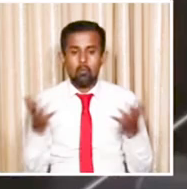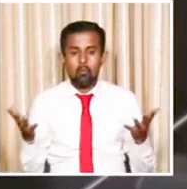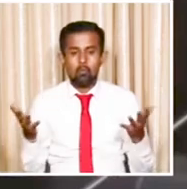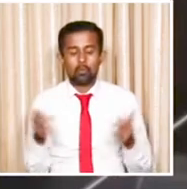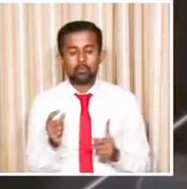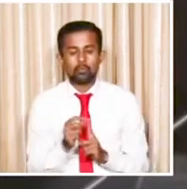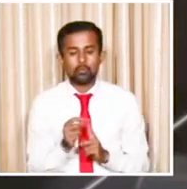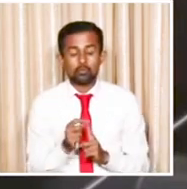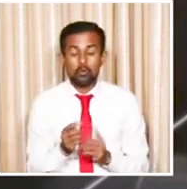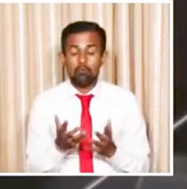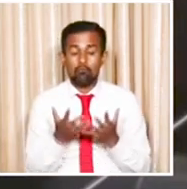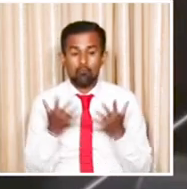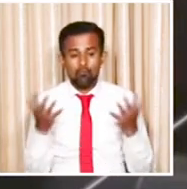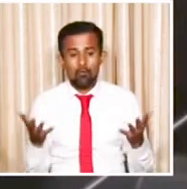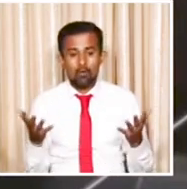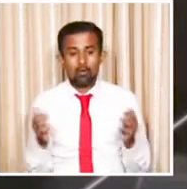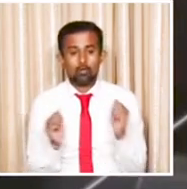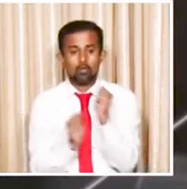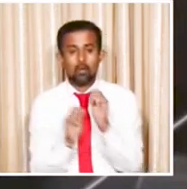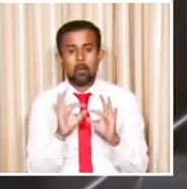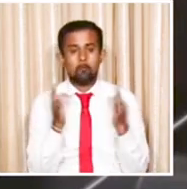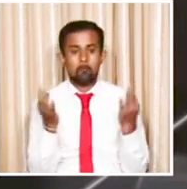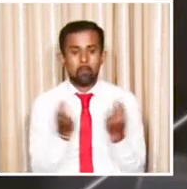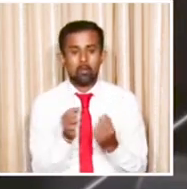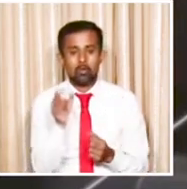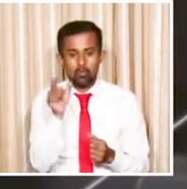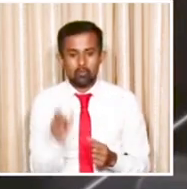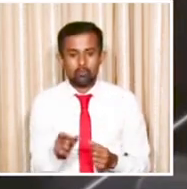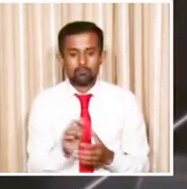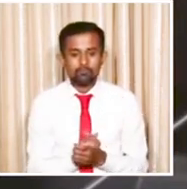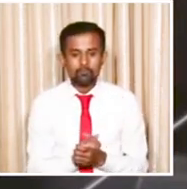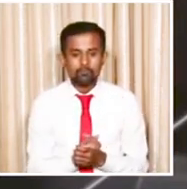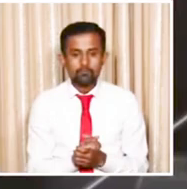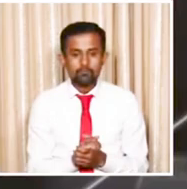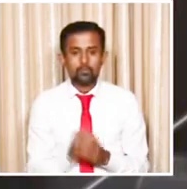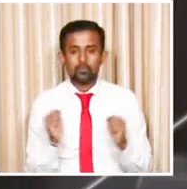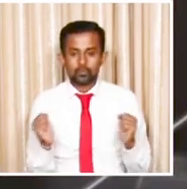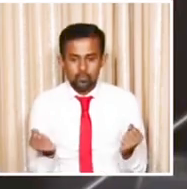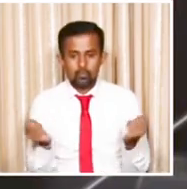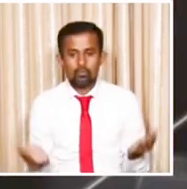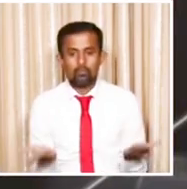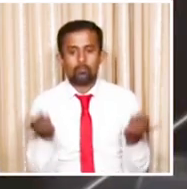අන්ත දුප්පත්කම් පෙළෙන ඒ වගේම මේ සමෘද්ධි පවුල් වල අය හැබැයි මේ අය ඒ කියන්නේ දිරිගන්වන්න